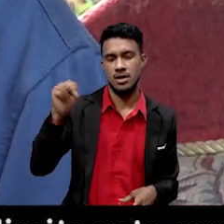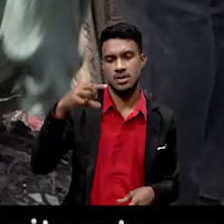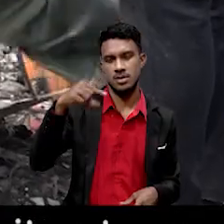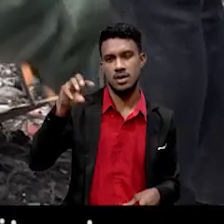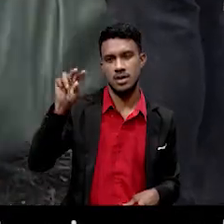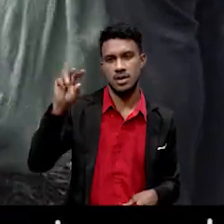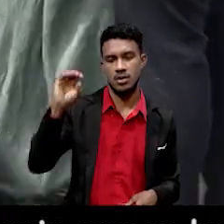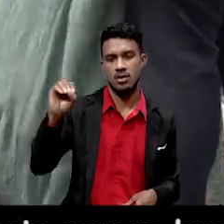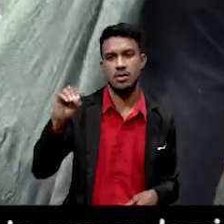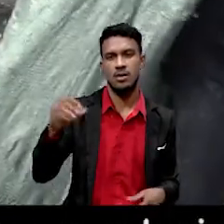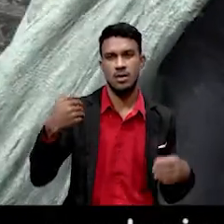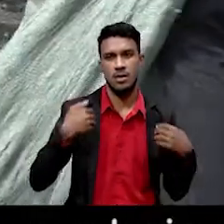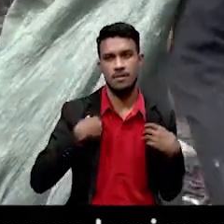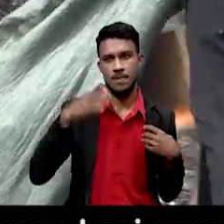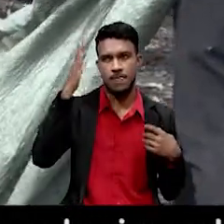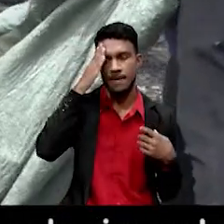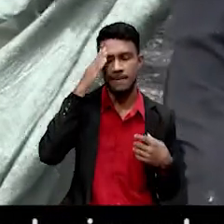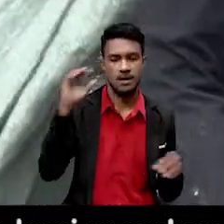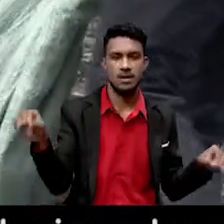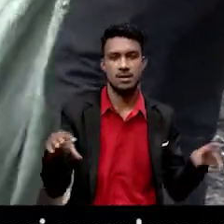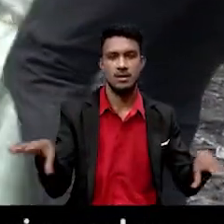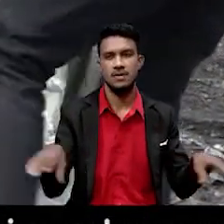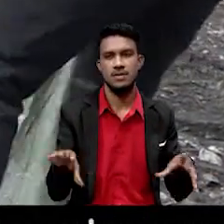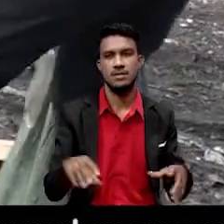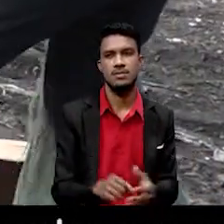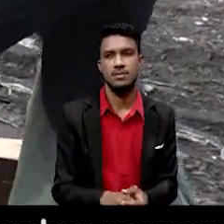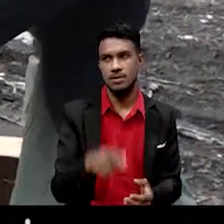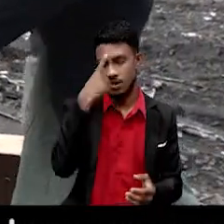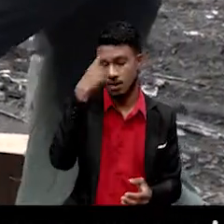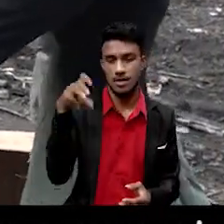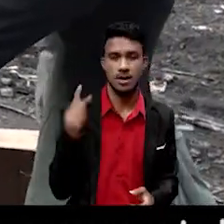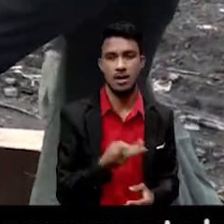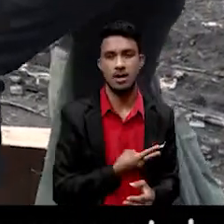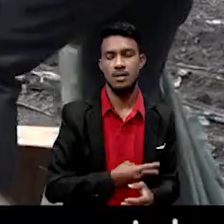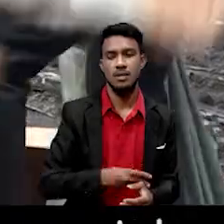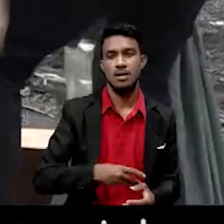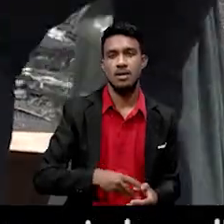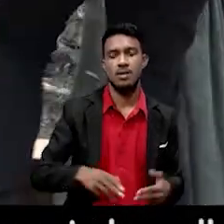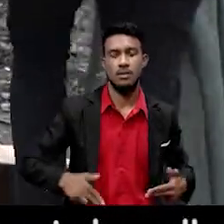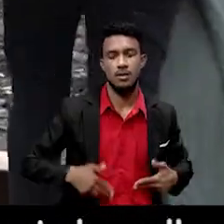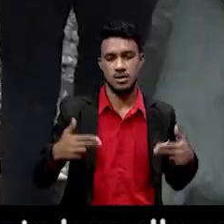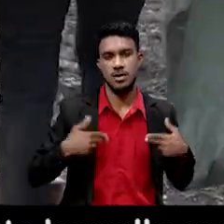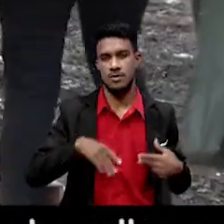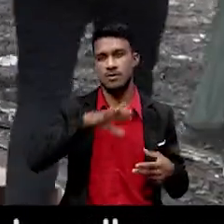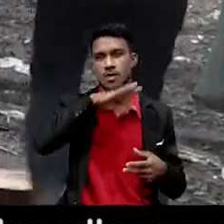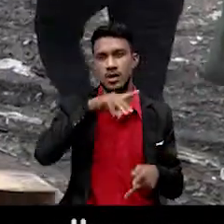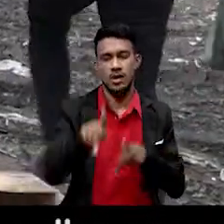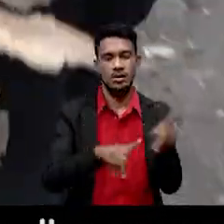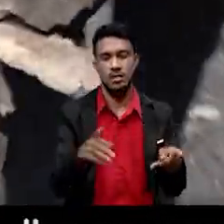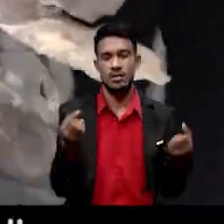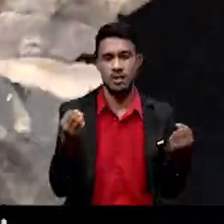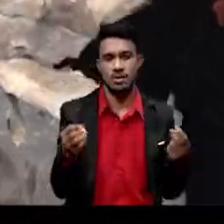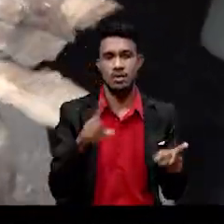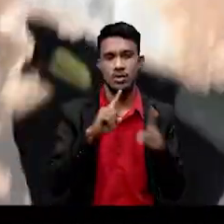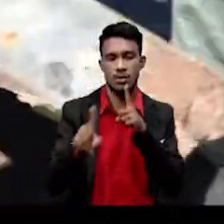kecuali ko ini sini. Lah ko ini sini lah servis sudah. Tama ami muris ya sampan ne ema barak mak kuliah mas sinti fuhane